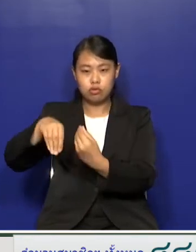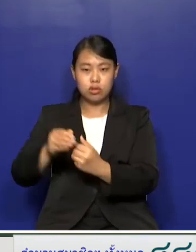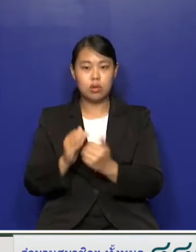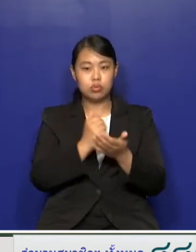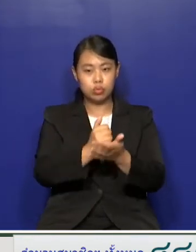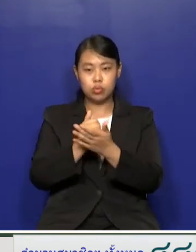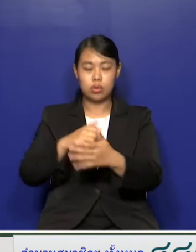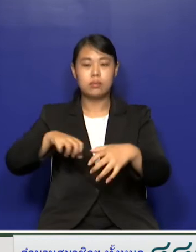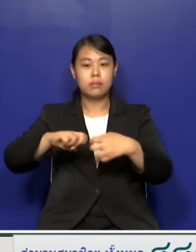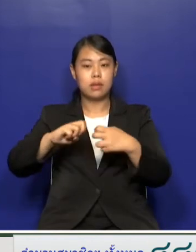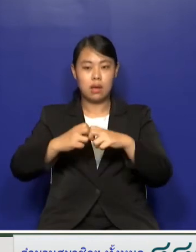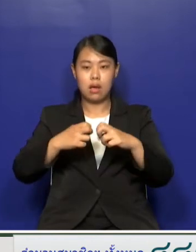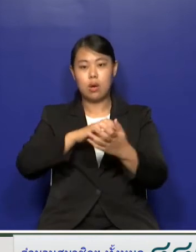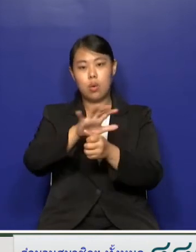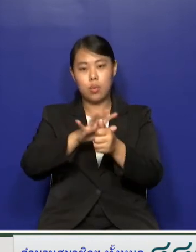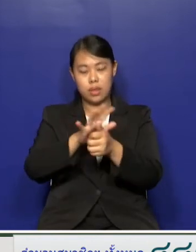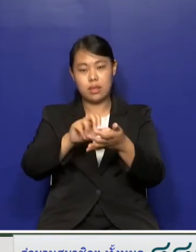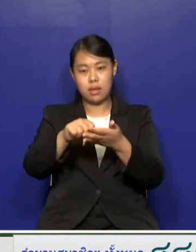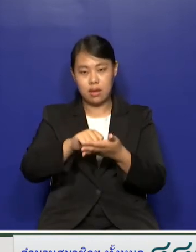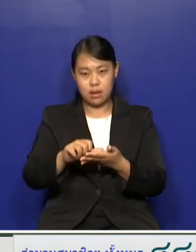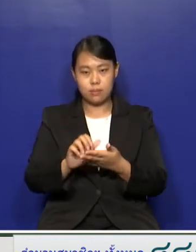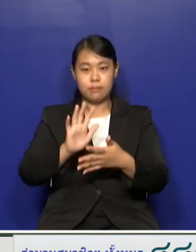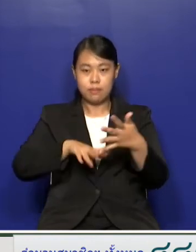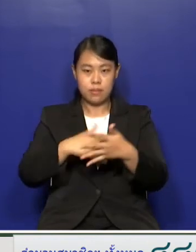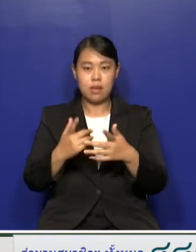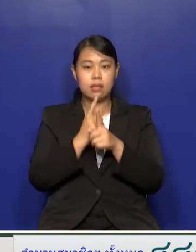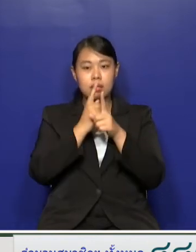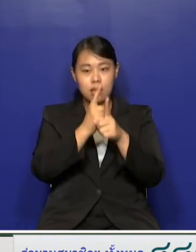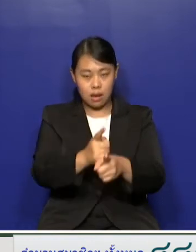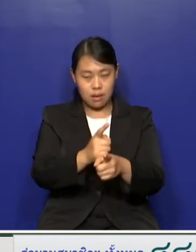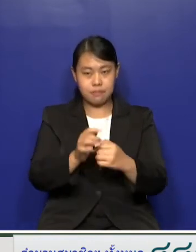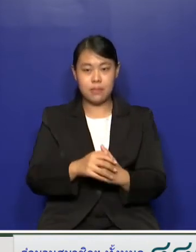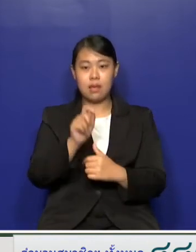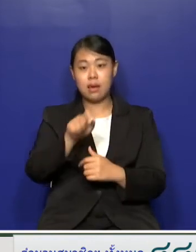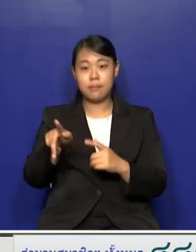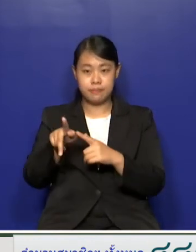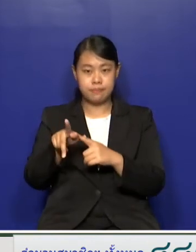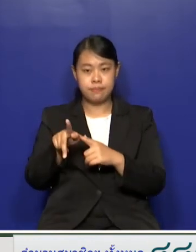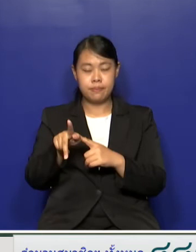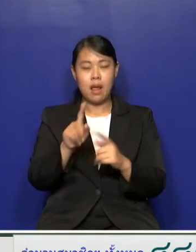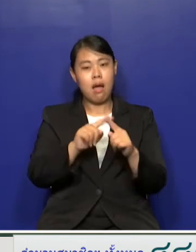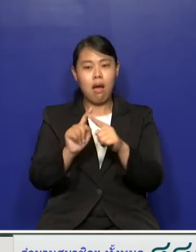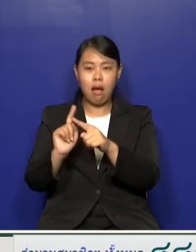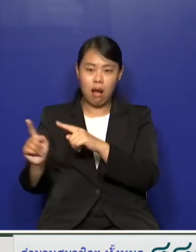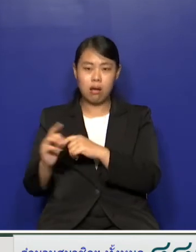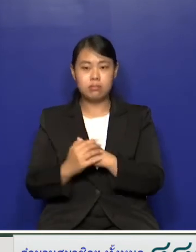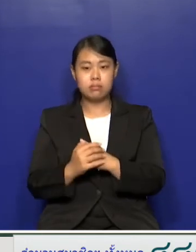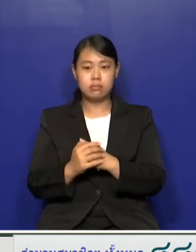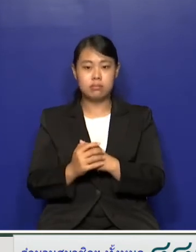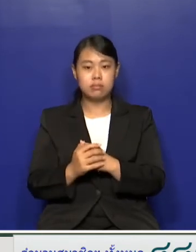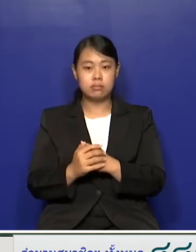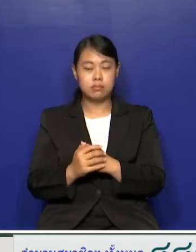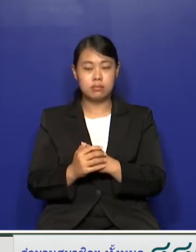เก่า itไนน์ทีนตามแผนของนโยบายของรัฐบาลไปใช้ App this Appต่างๆค่ะ